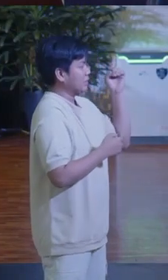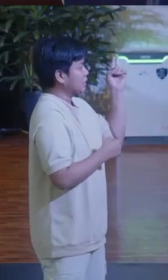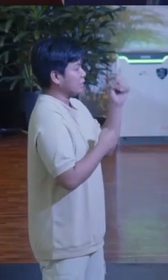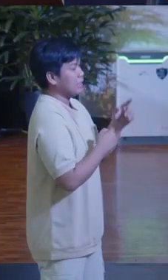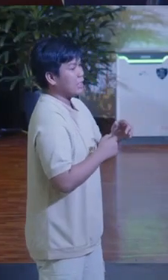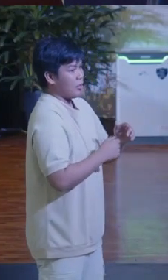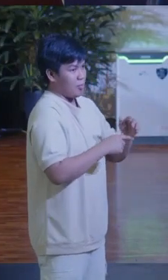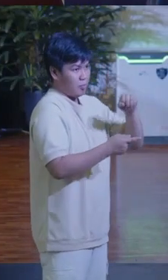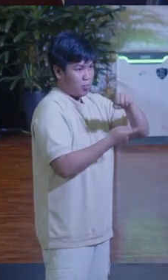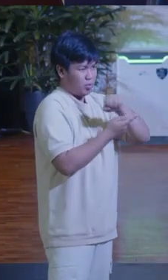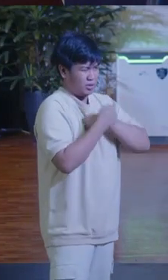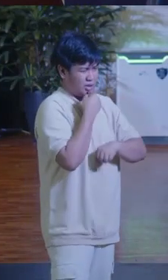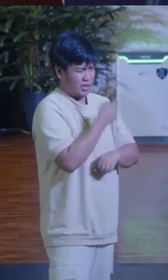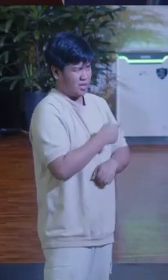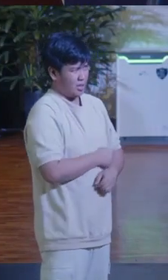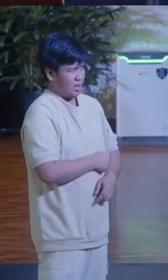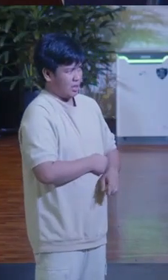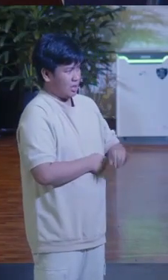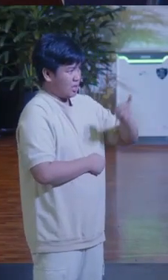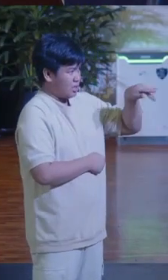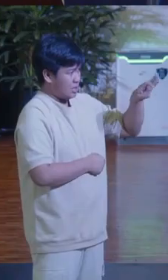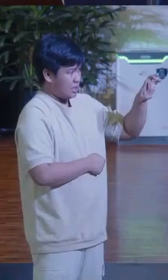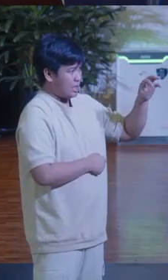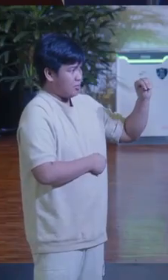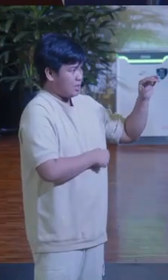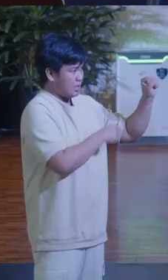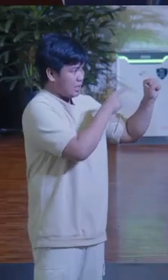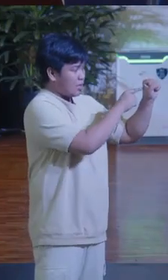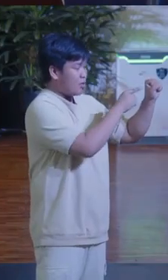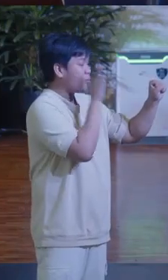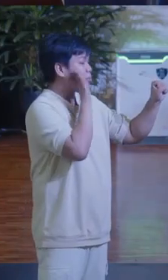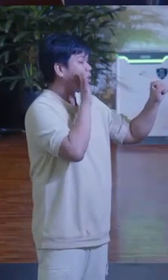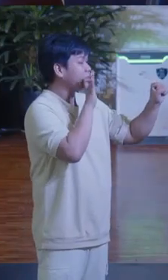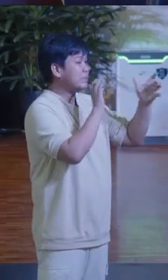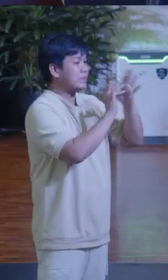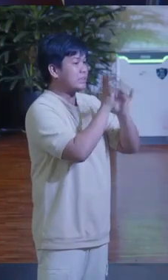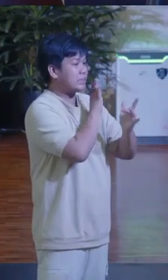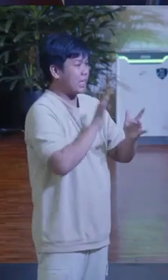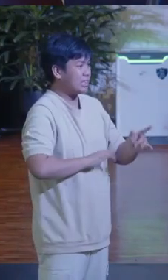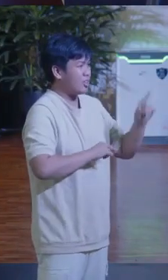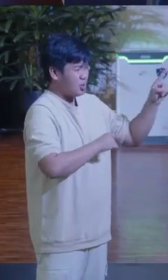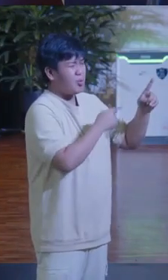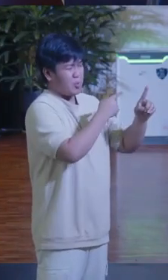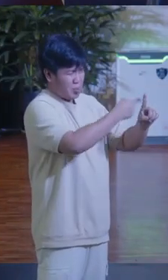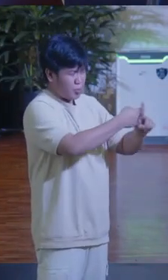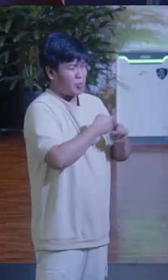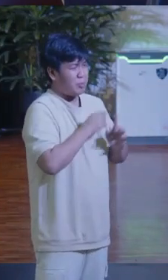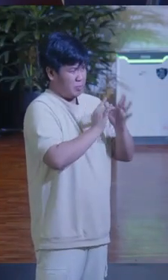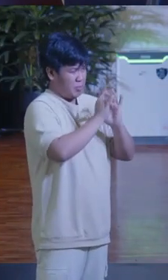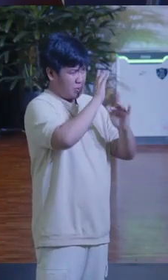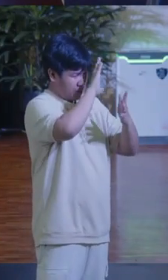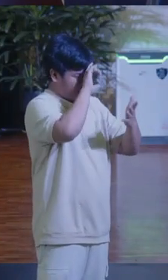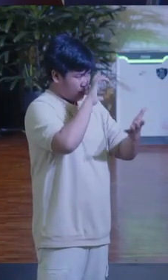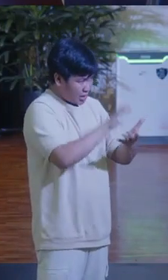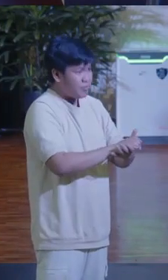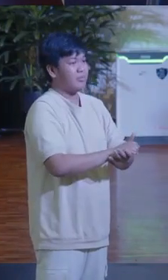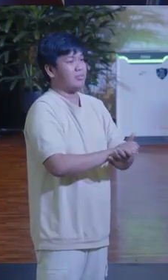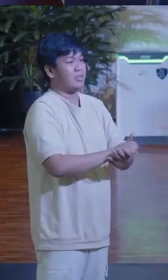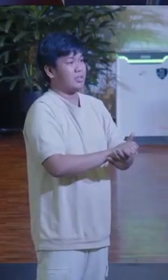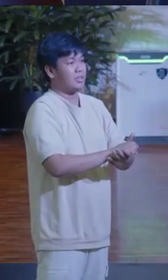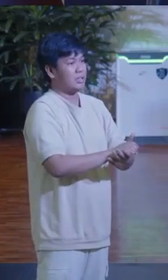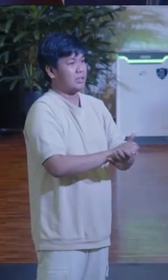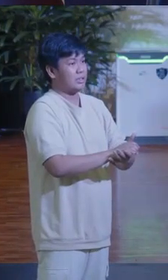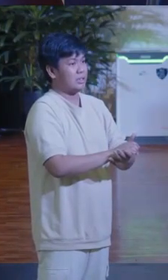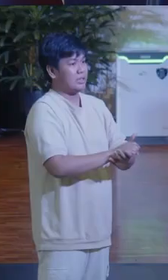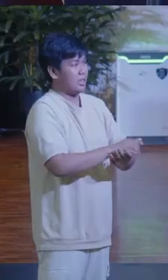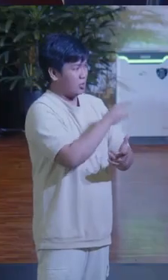party. Si James po hindi. Alam na natin yon dahil kinamayan nila si Pablo at si Barnabas. Diba? Right hand